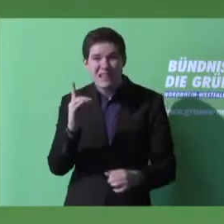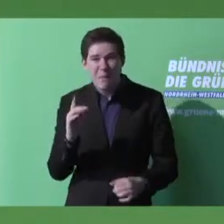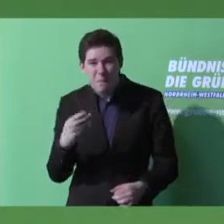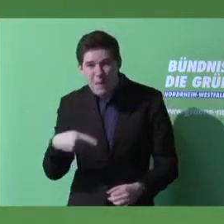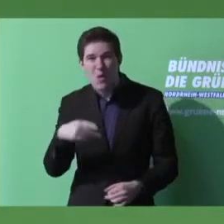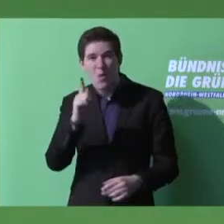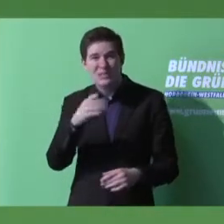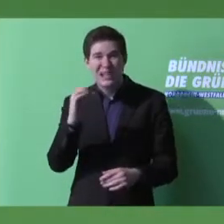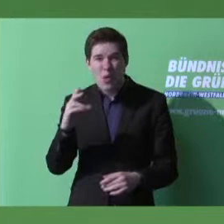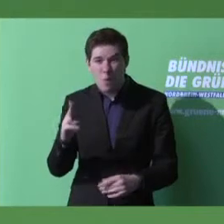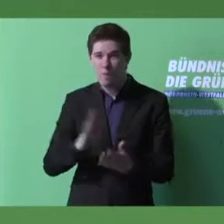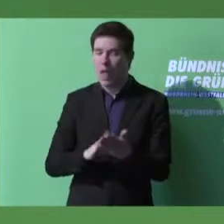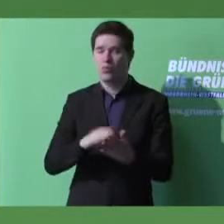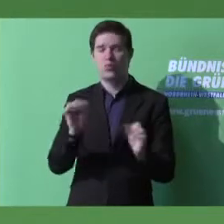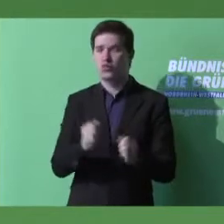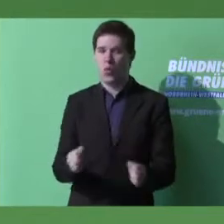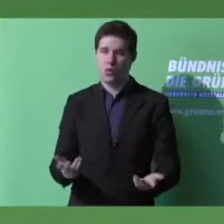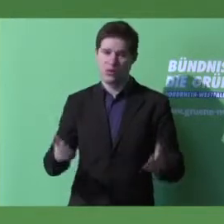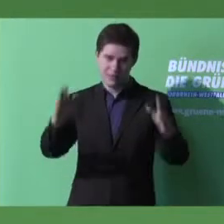machen.